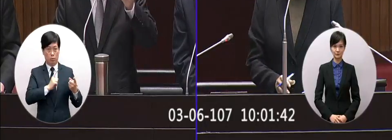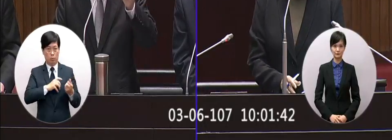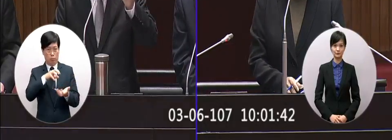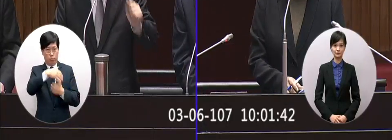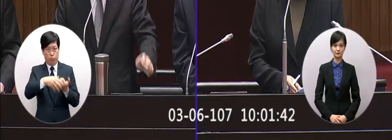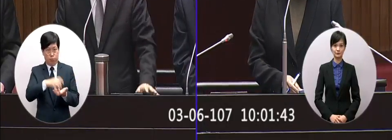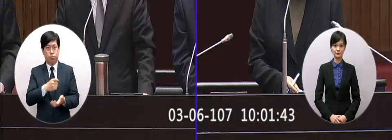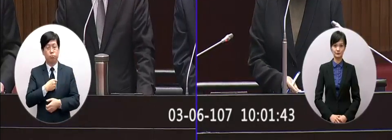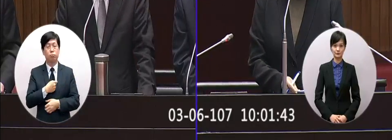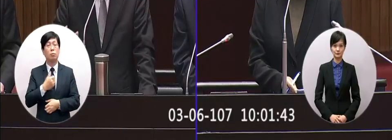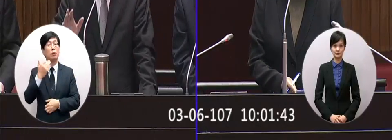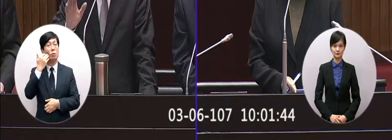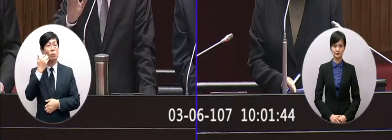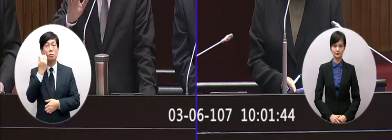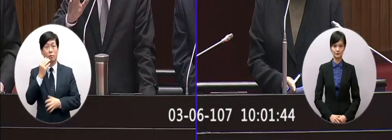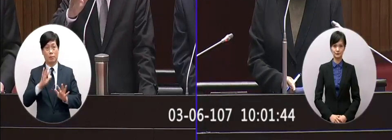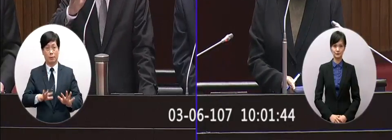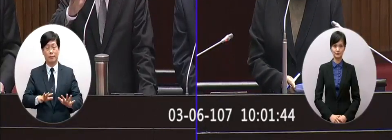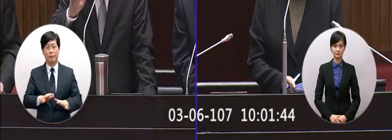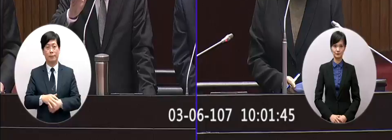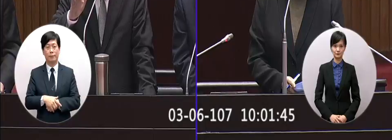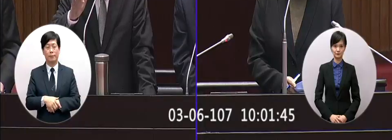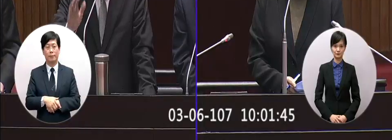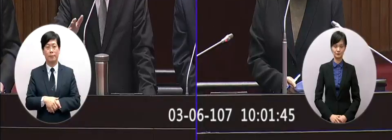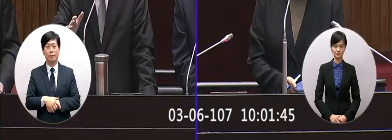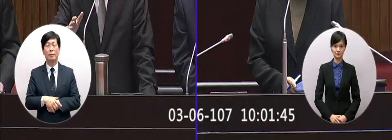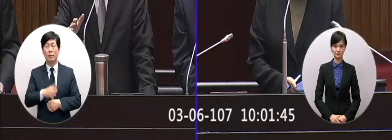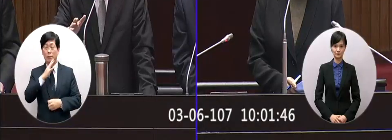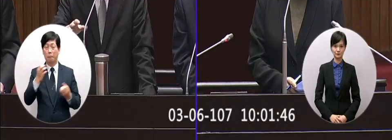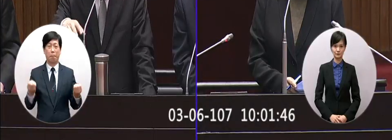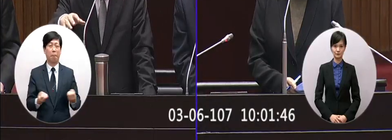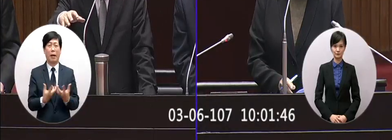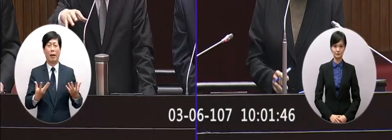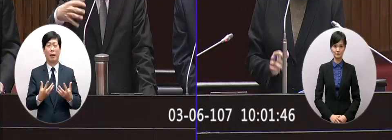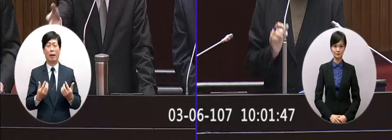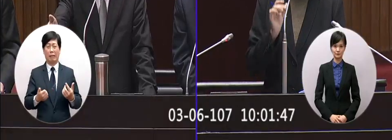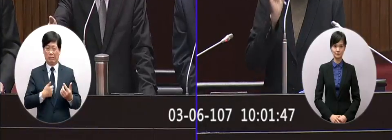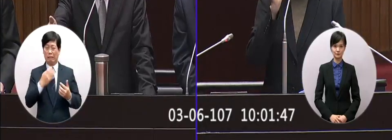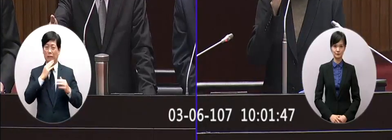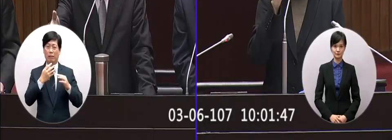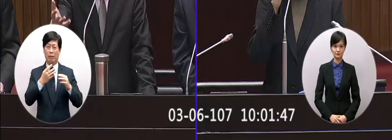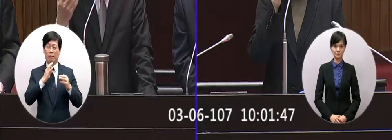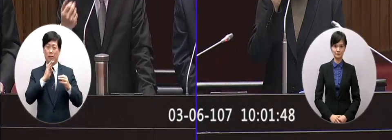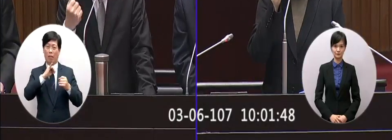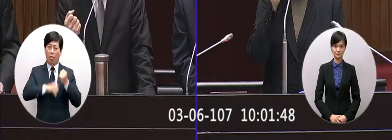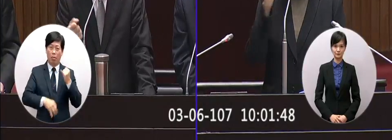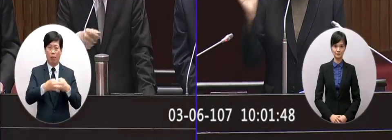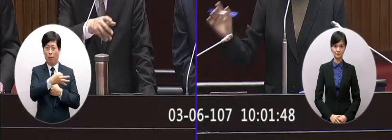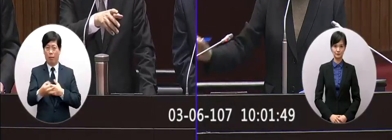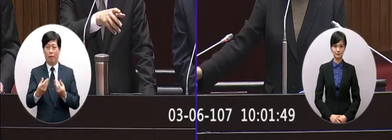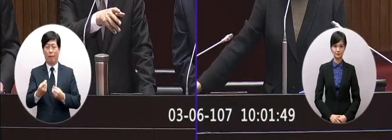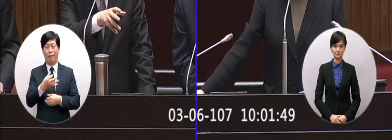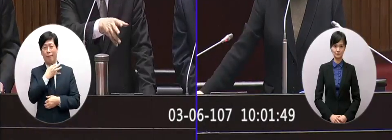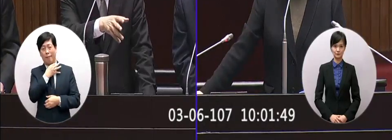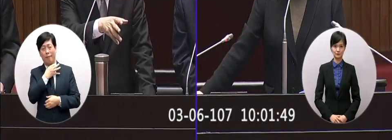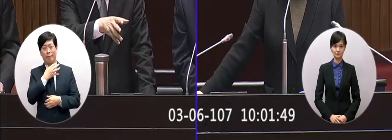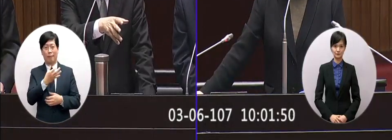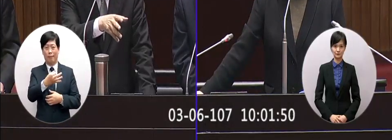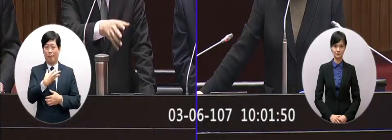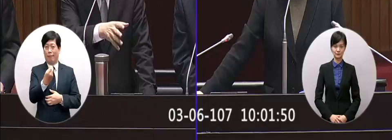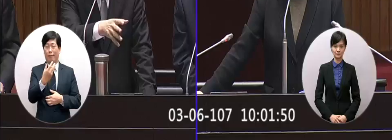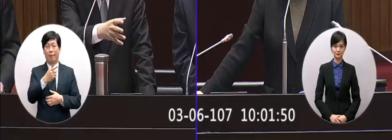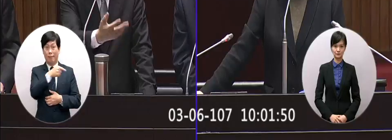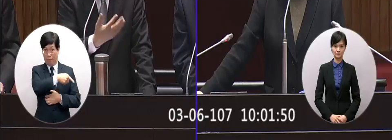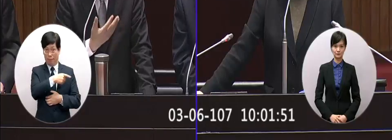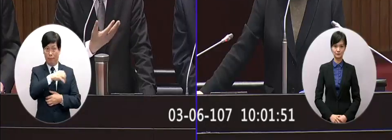所以如果今天有出事情就是说倒了就是拿不到钱，就是该国